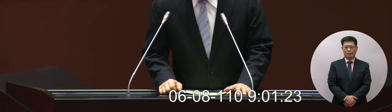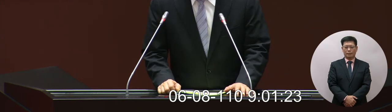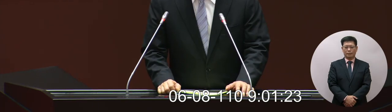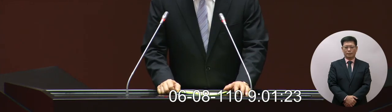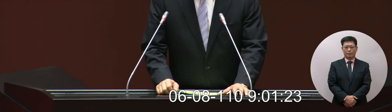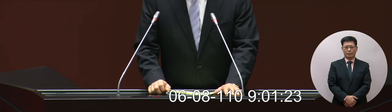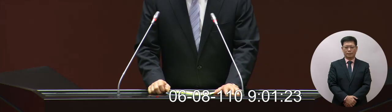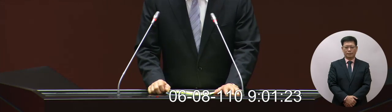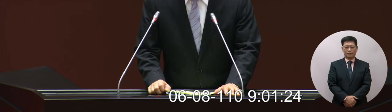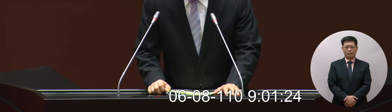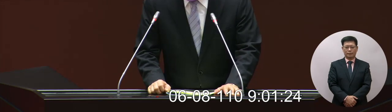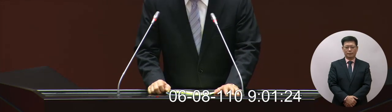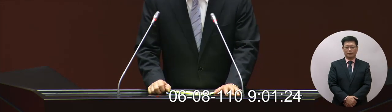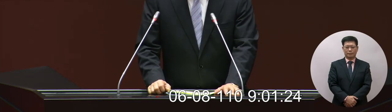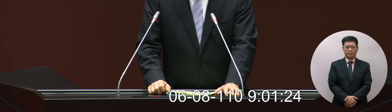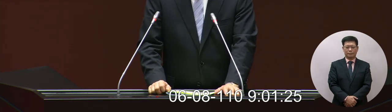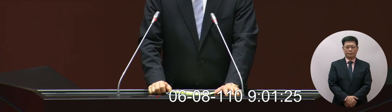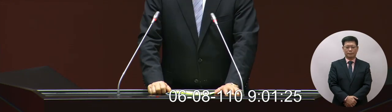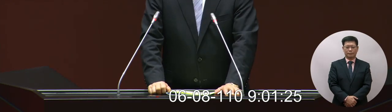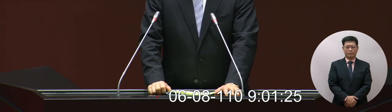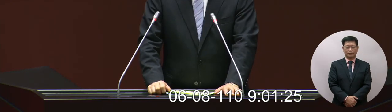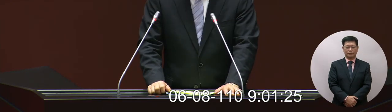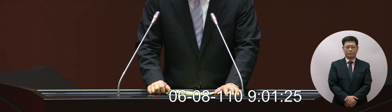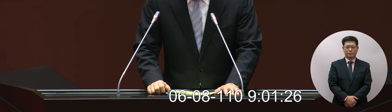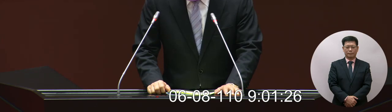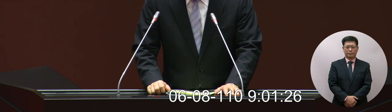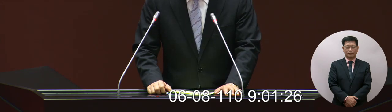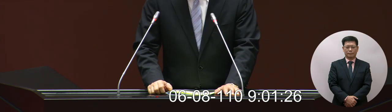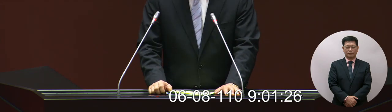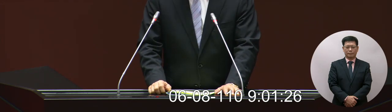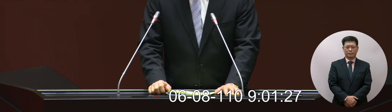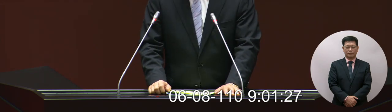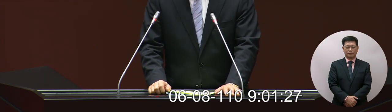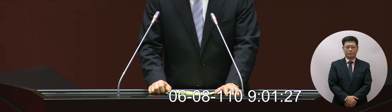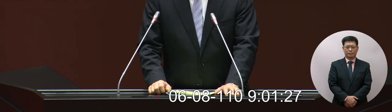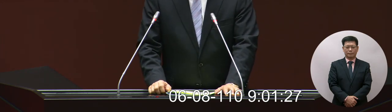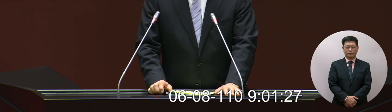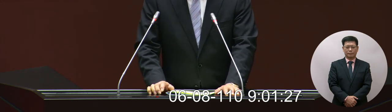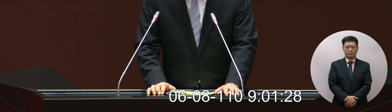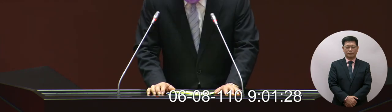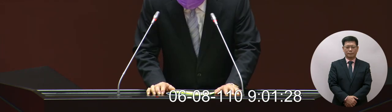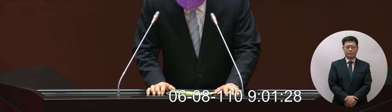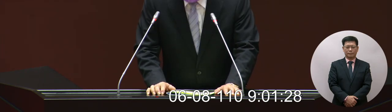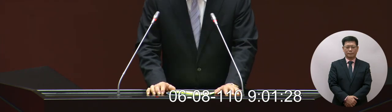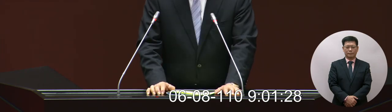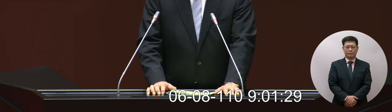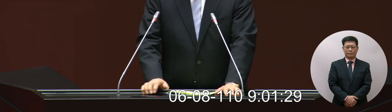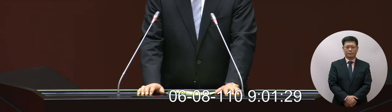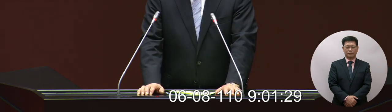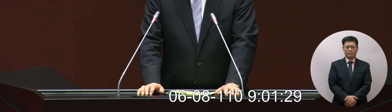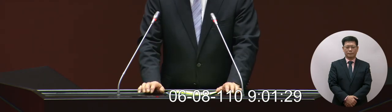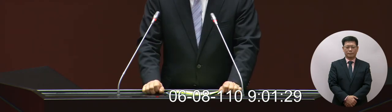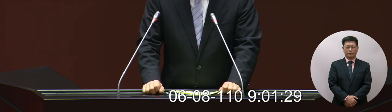尤院长、各位委员、线上的朋友，大家好。